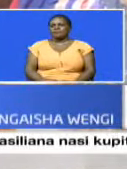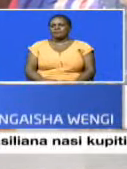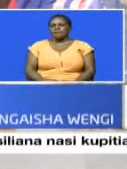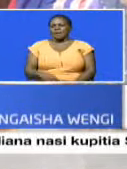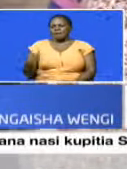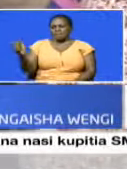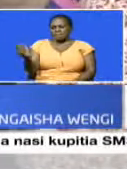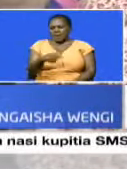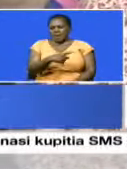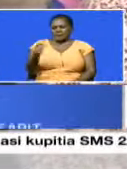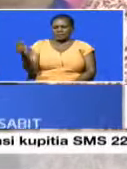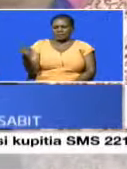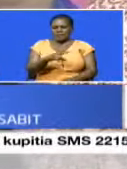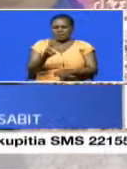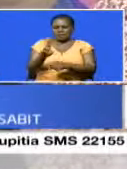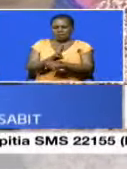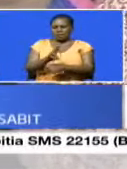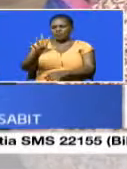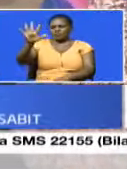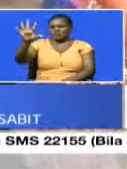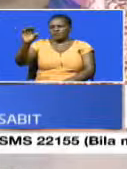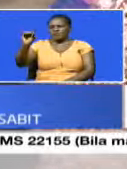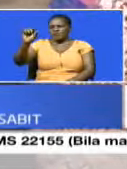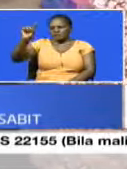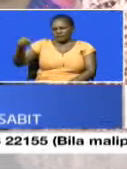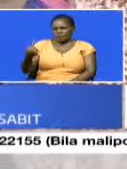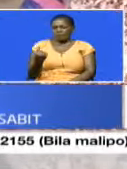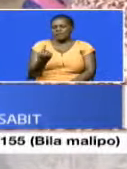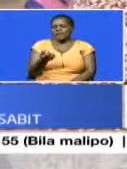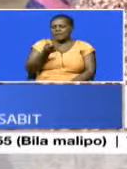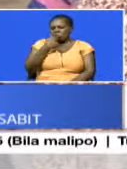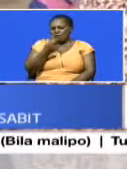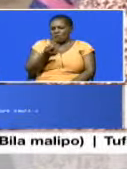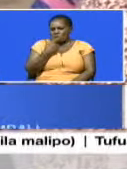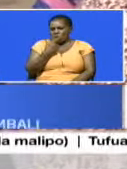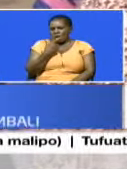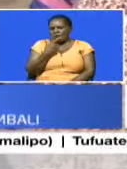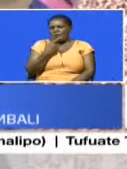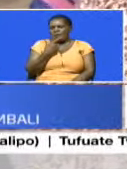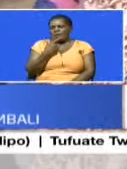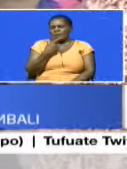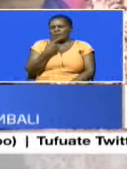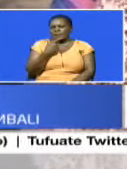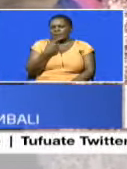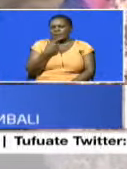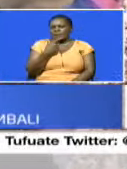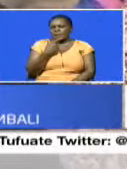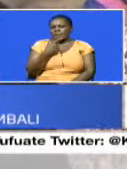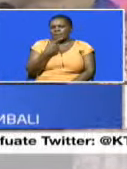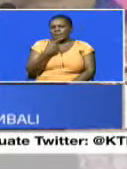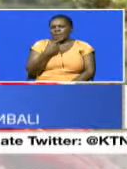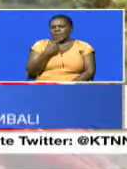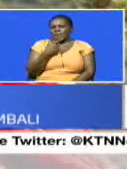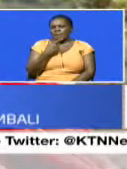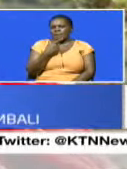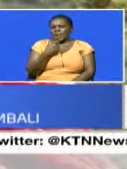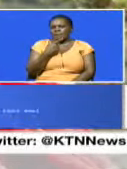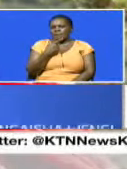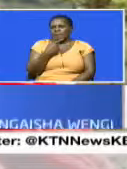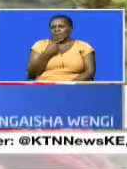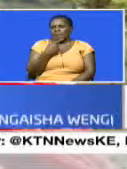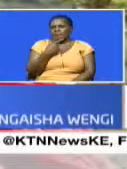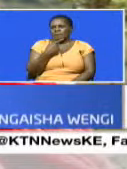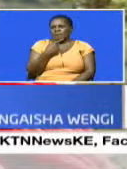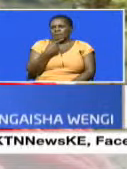Kila mwezi amekuwa akitumia shilingi 50,000 kwa ajili ya matibabu. Yole sulle tokko gar kum kudashanid base tokkolle gar